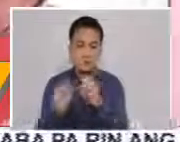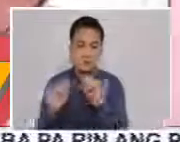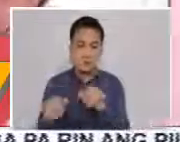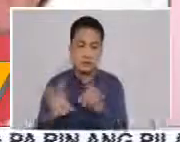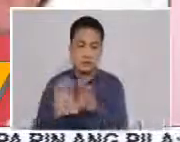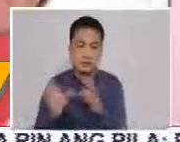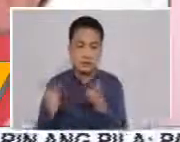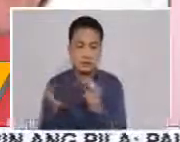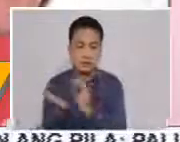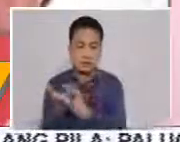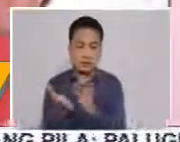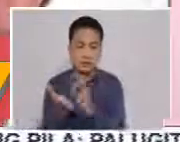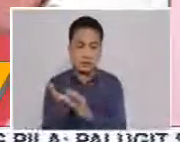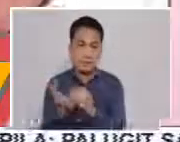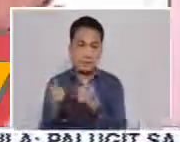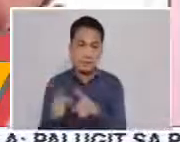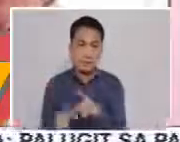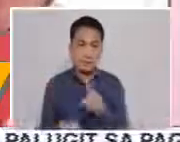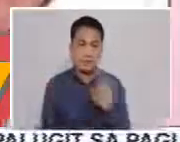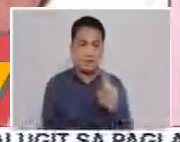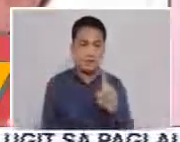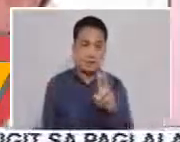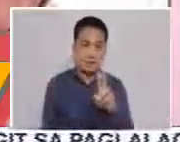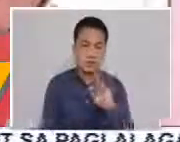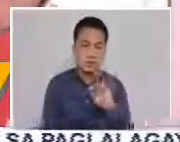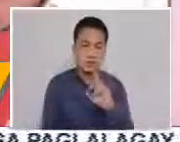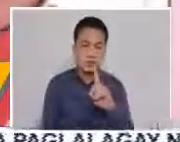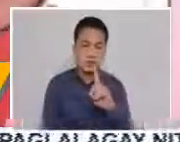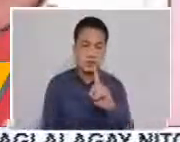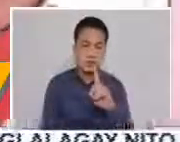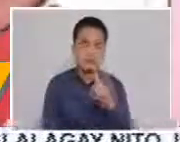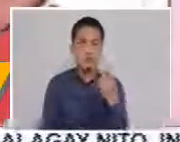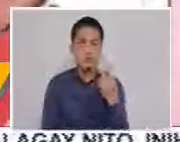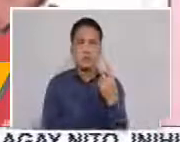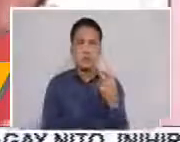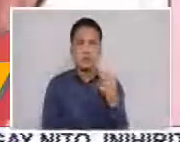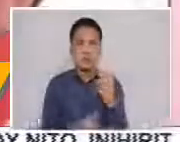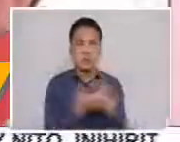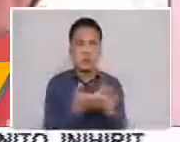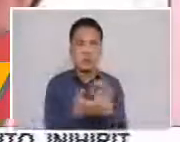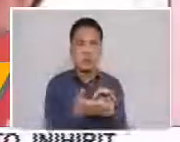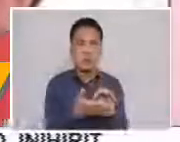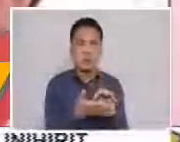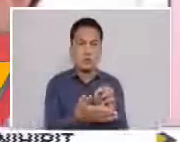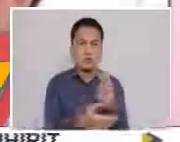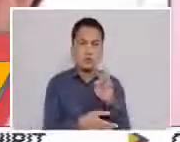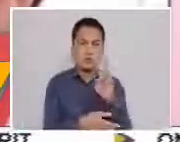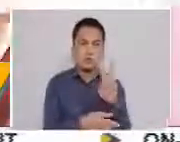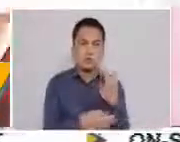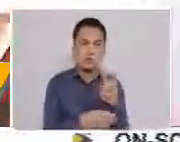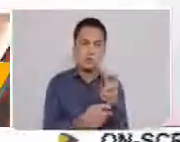yung ultimate po na objective ng programa na interoperability project po. Opo.